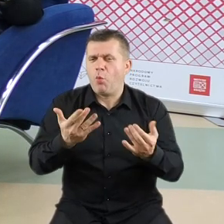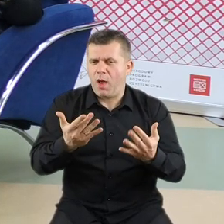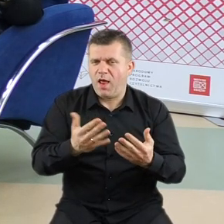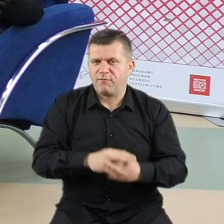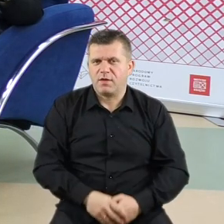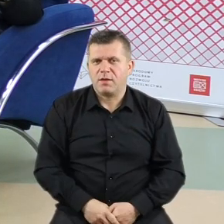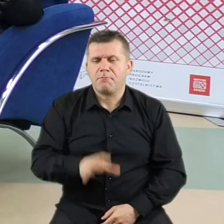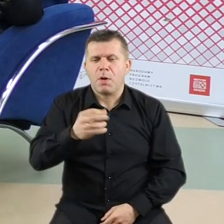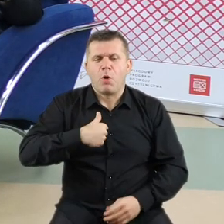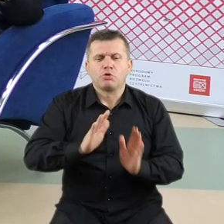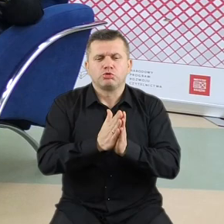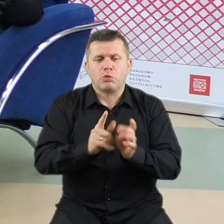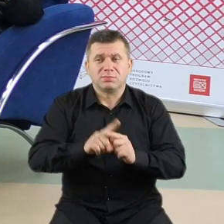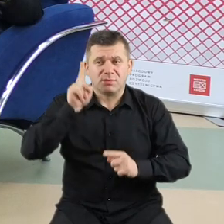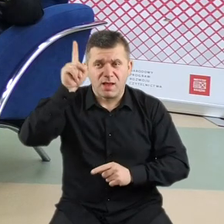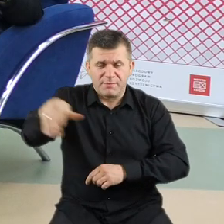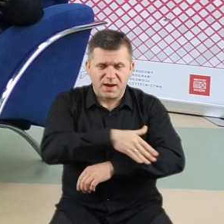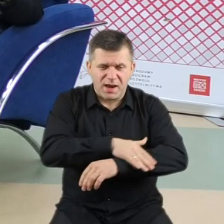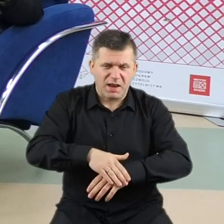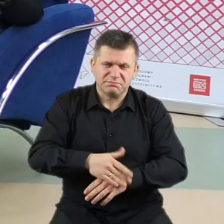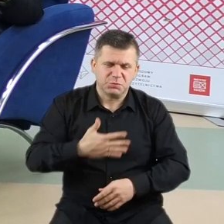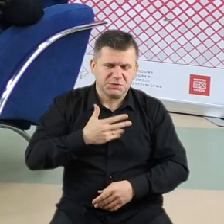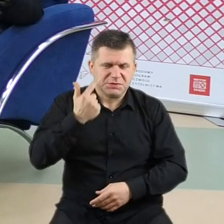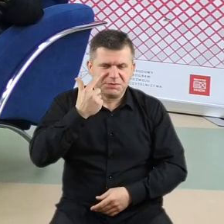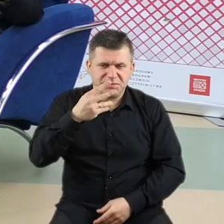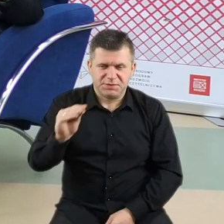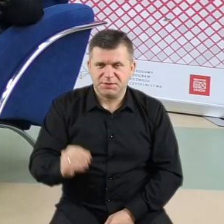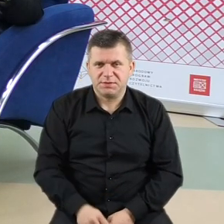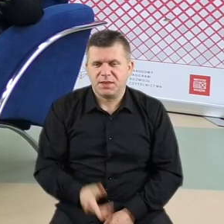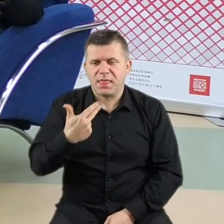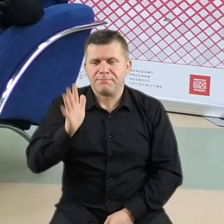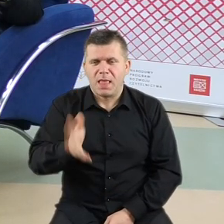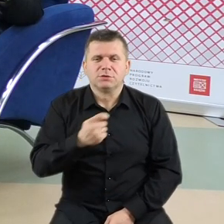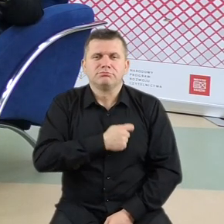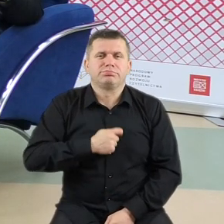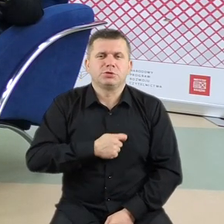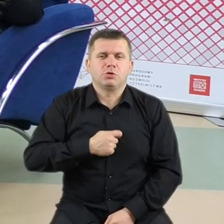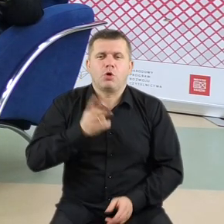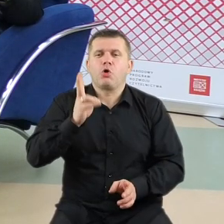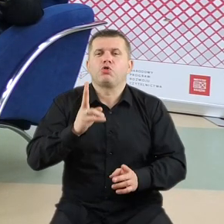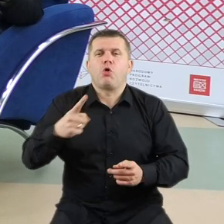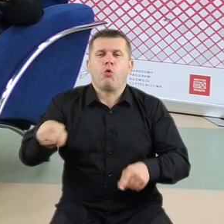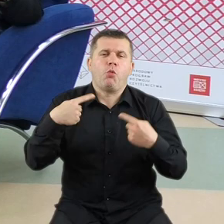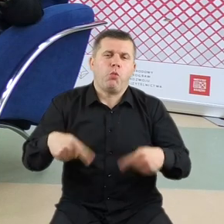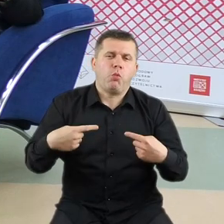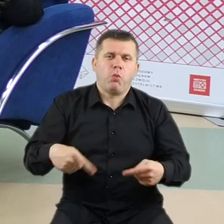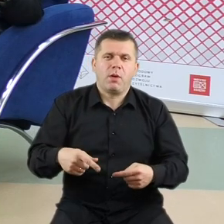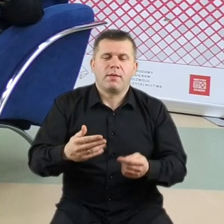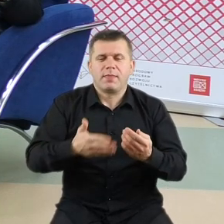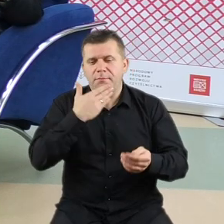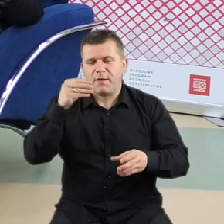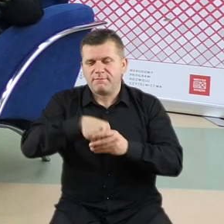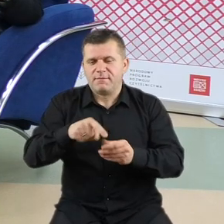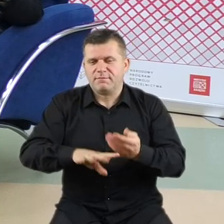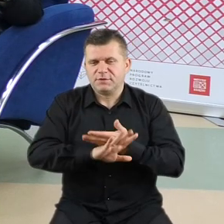bo wiadomo, że wątpię, żeby moja książka dotarła do Basków, więc nie będzie przykro tym, którzy nie